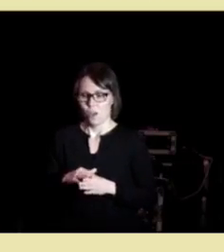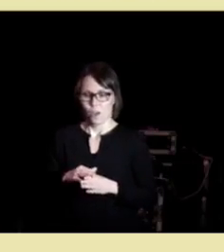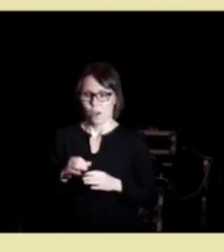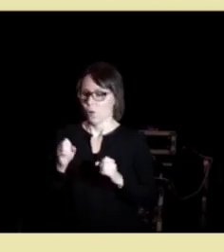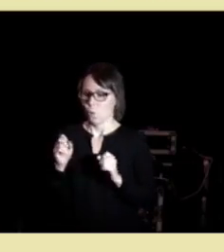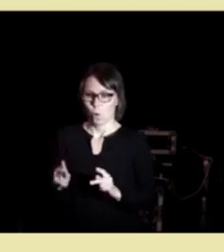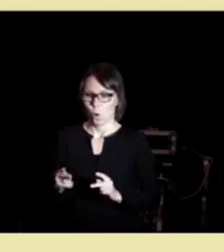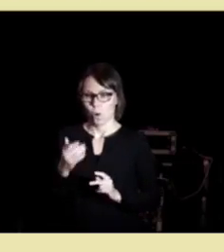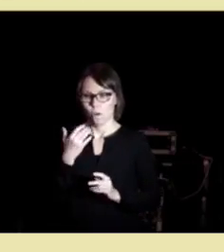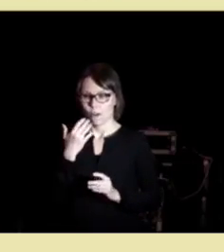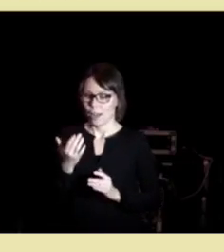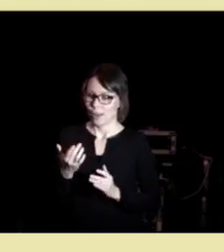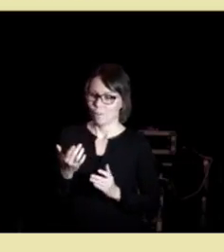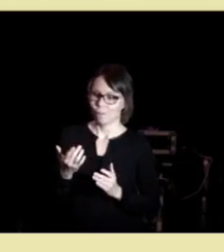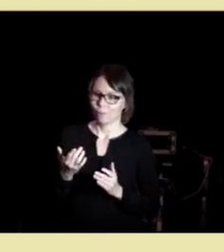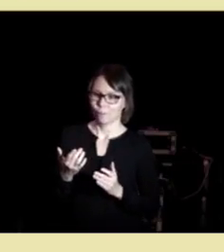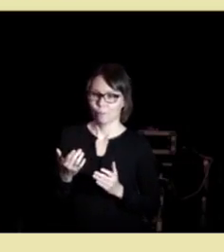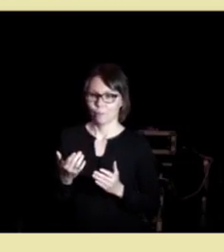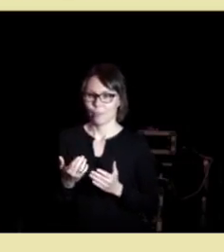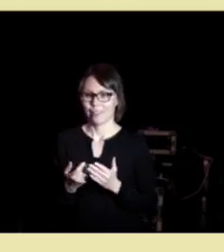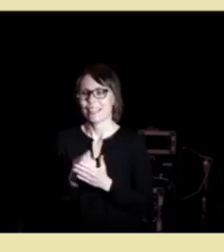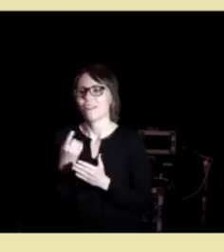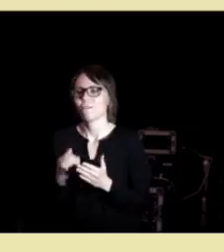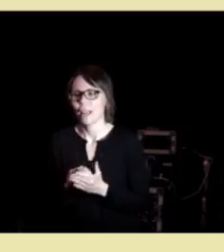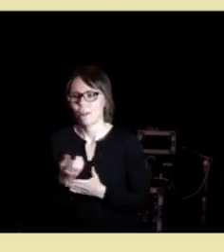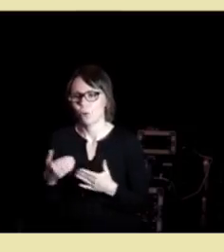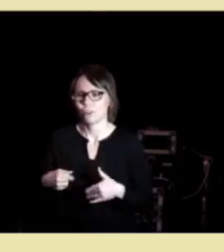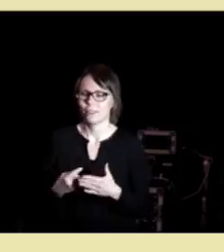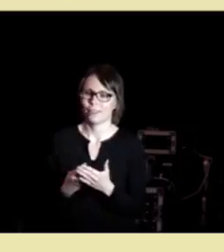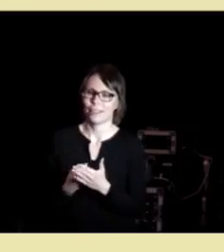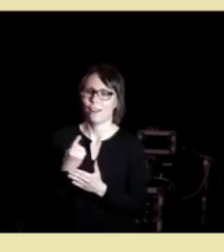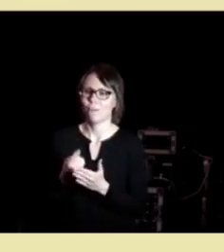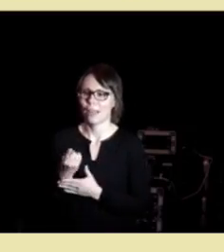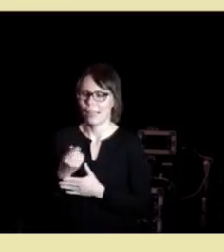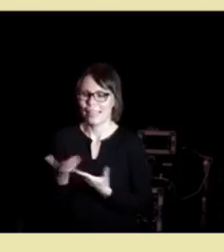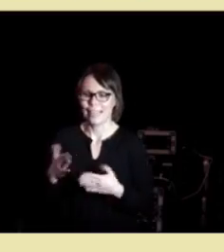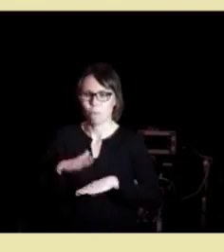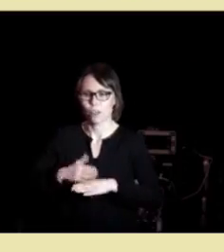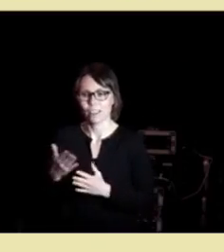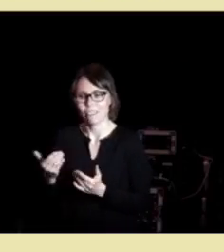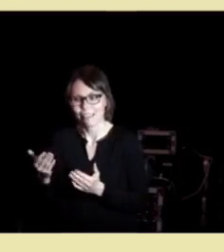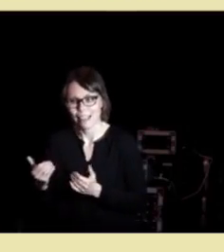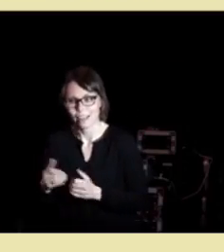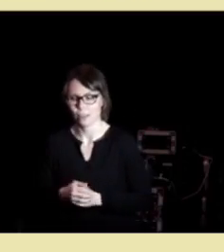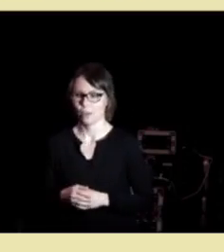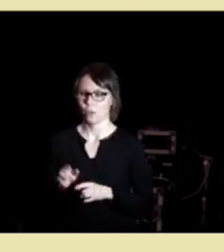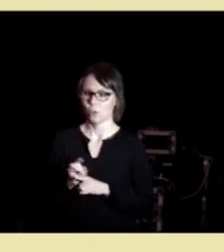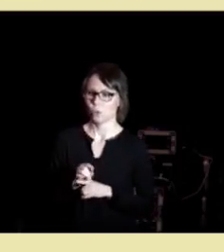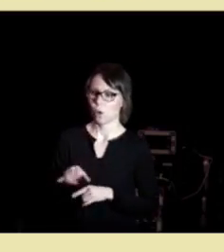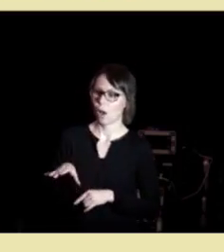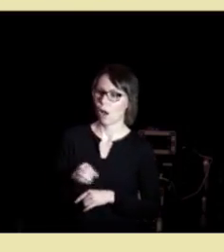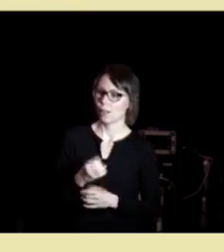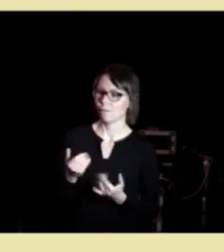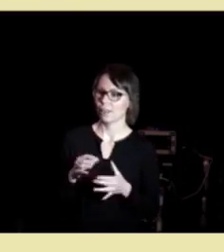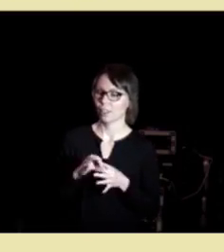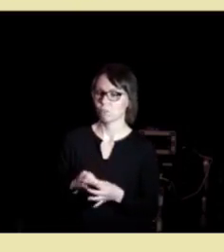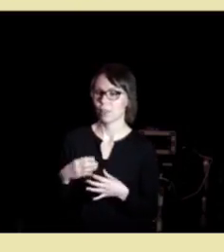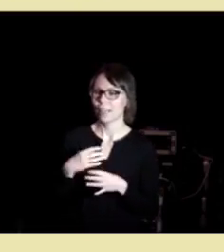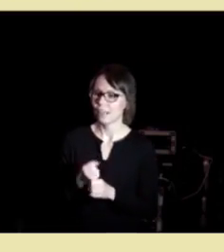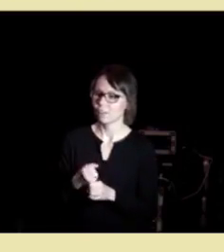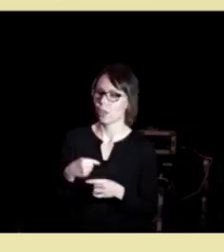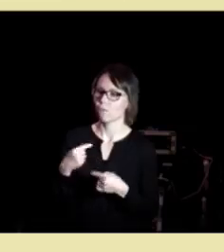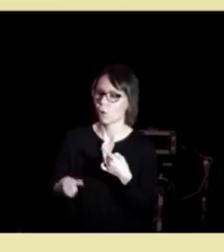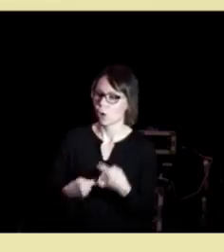en tilfeldig, ikke planlagt venting. Så all venting i kreftforløpene bør være